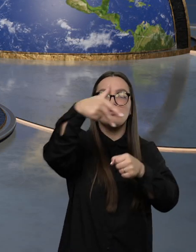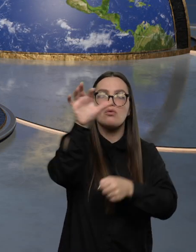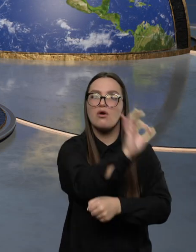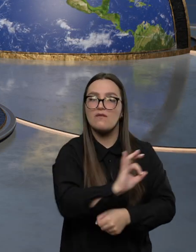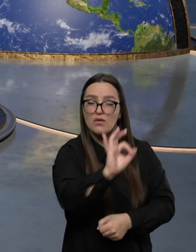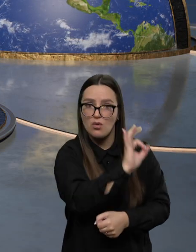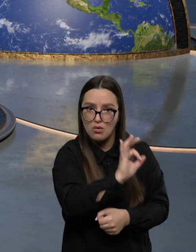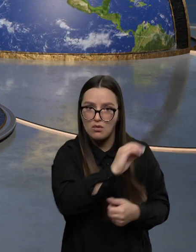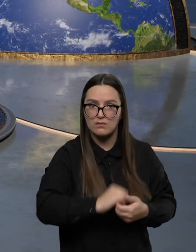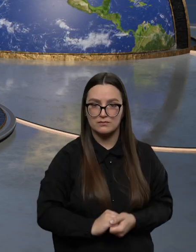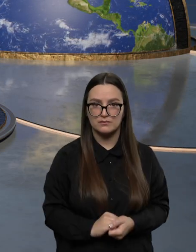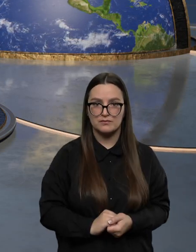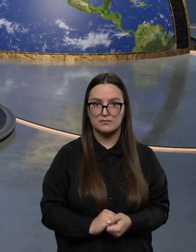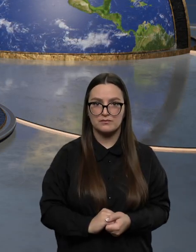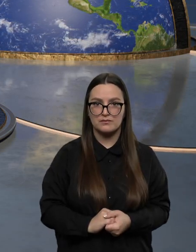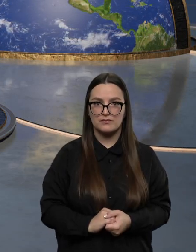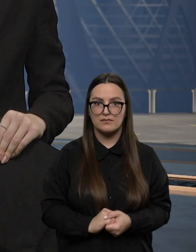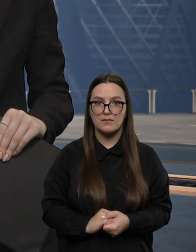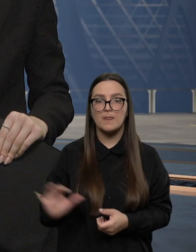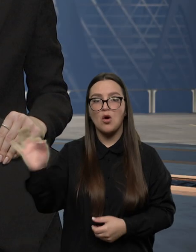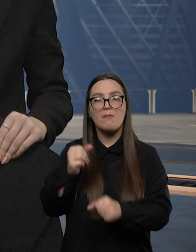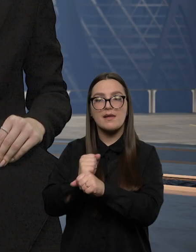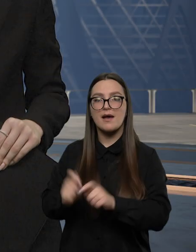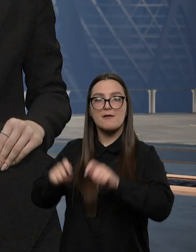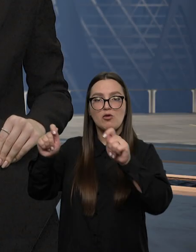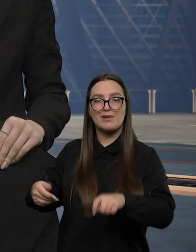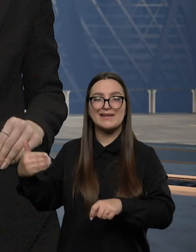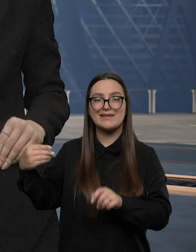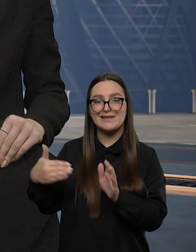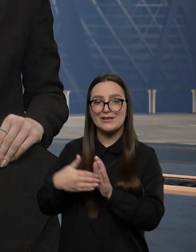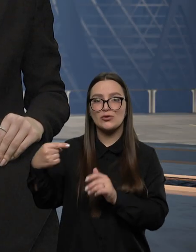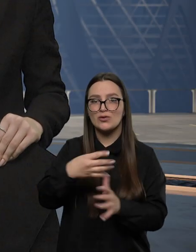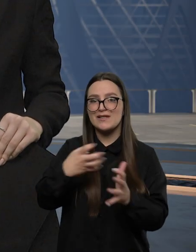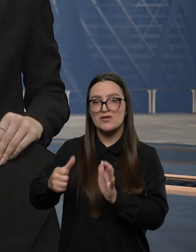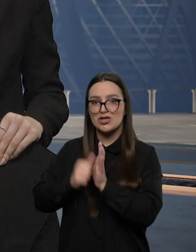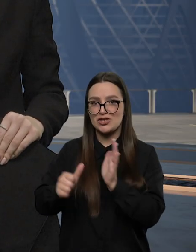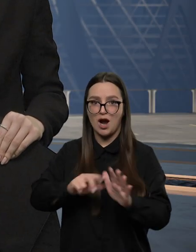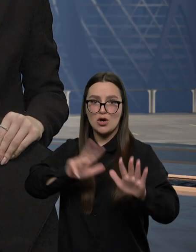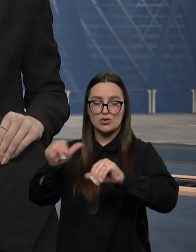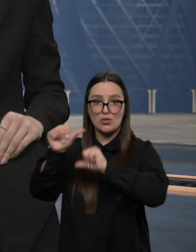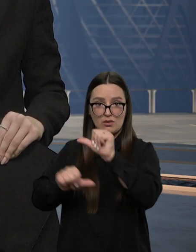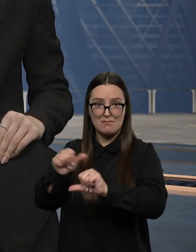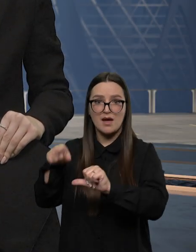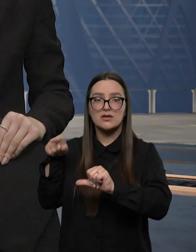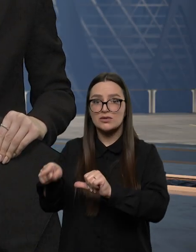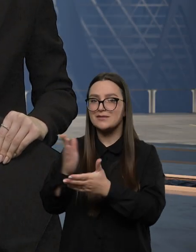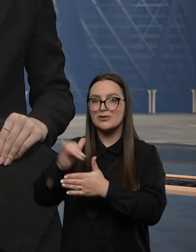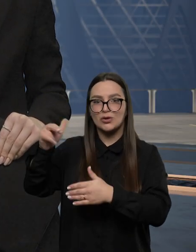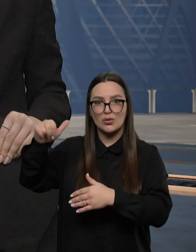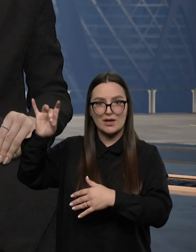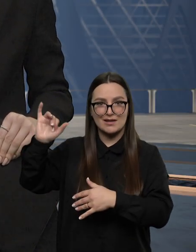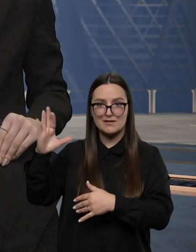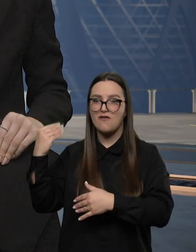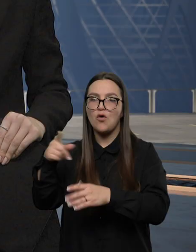palydovam į kosmosą. Apie darbo pradžią iki 1968 metų Jurgis